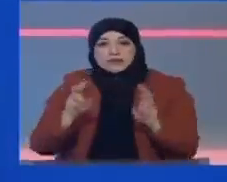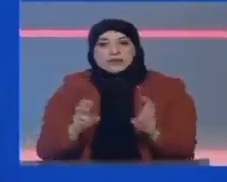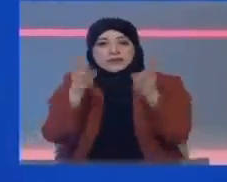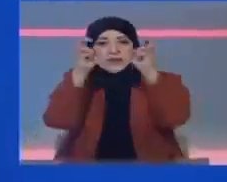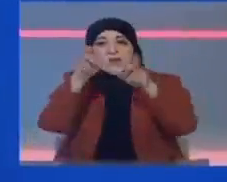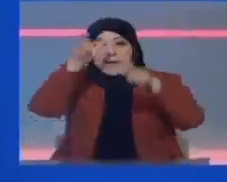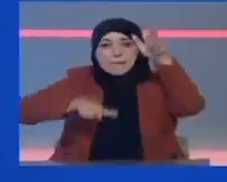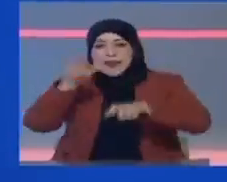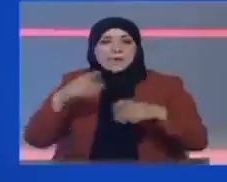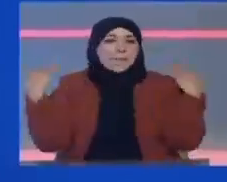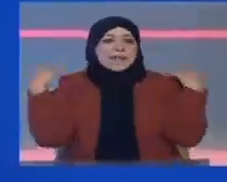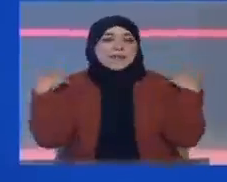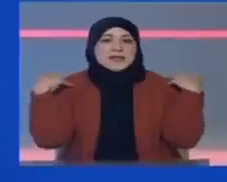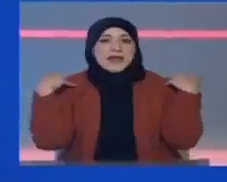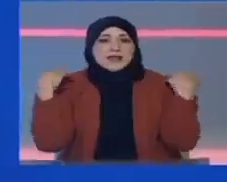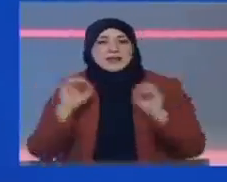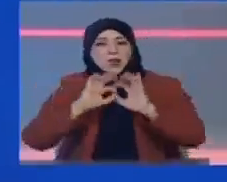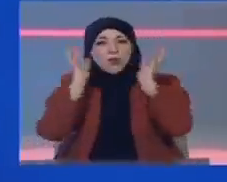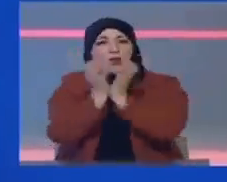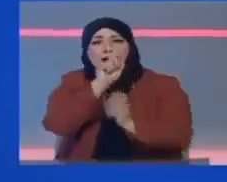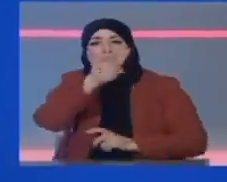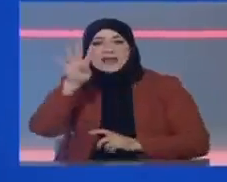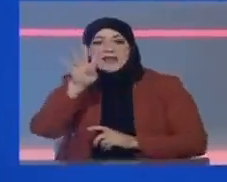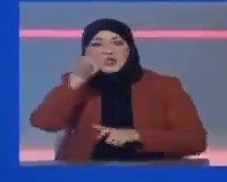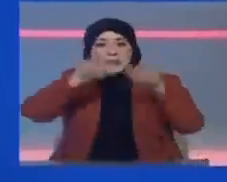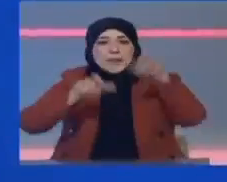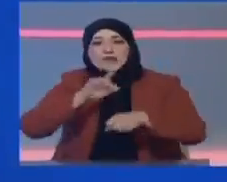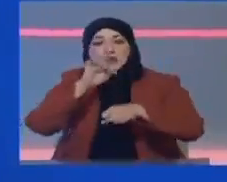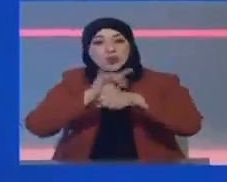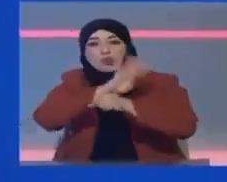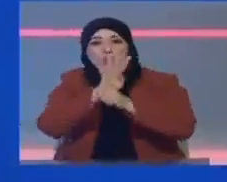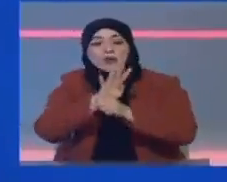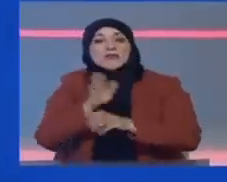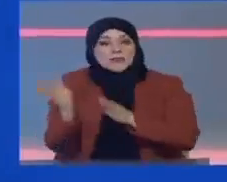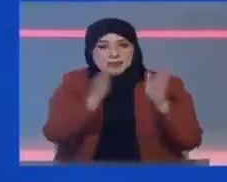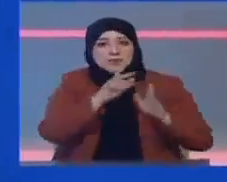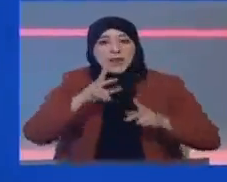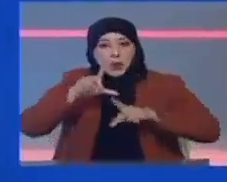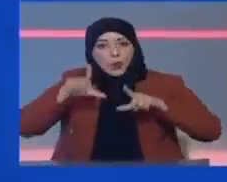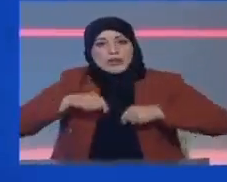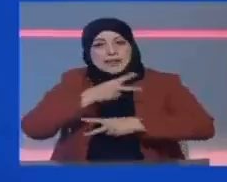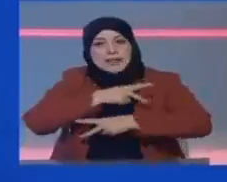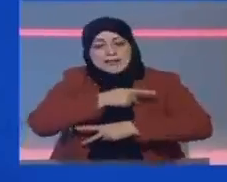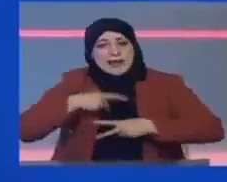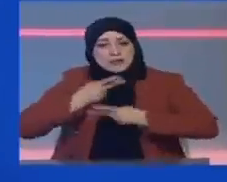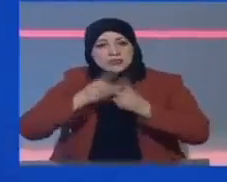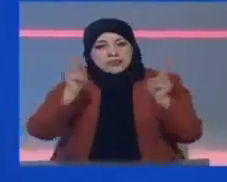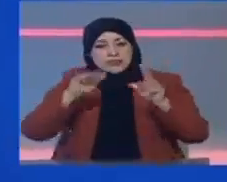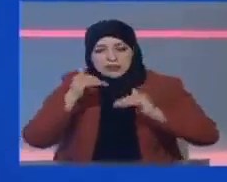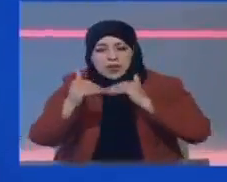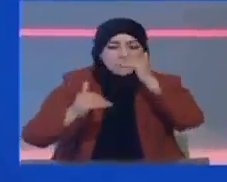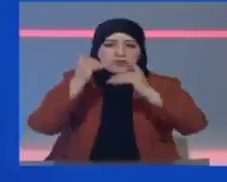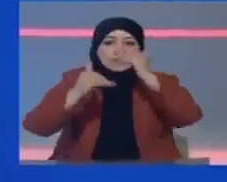المصابين في بنزرت يصل الى اربعه عشره حاله مؤكده وقالت وزاره الصحه ان هذا التطور في الوضع